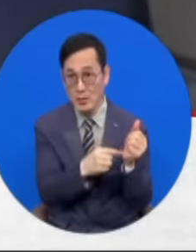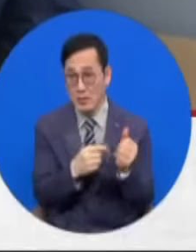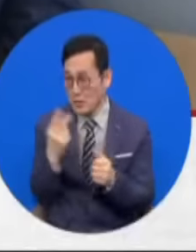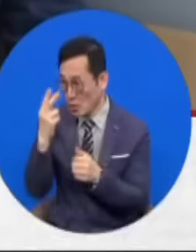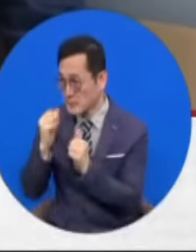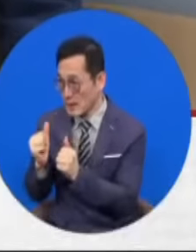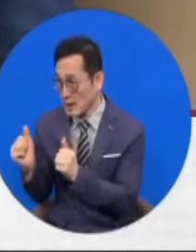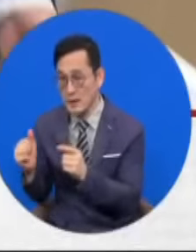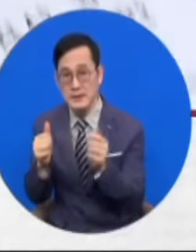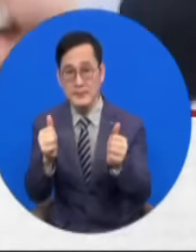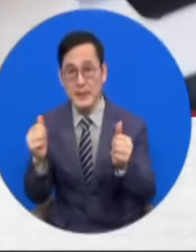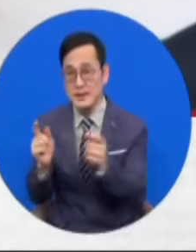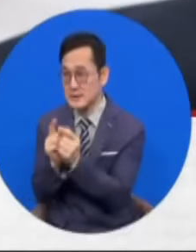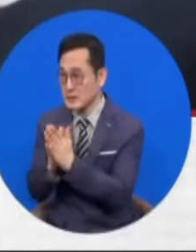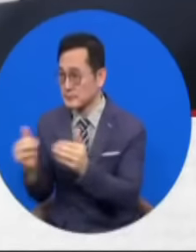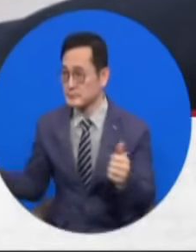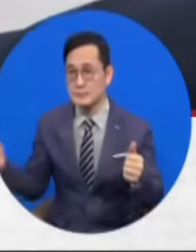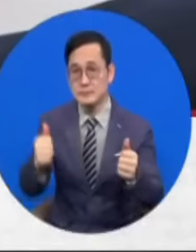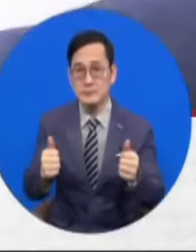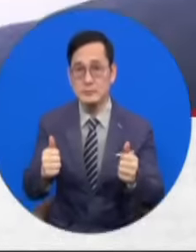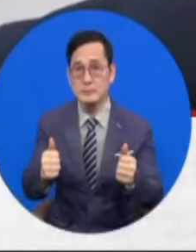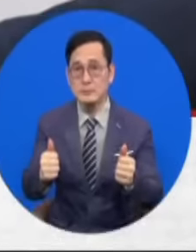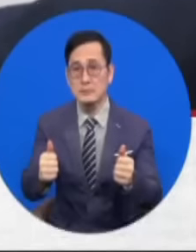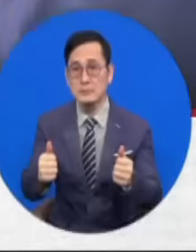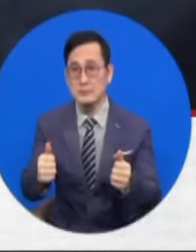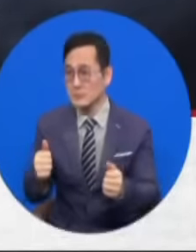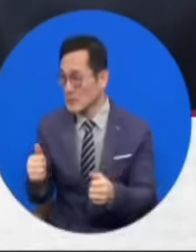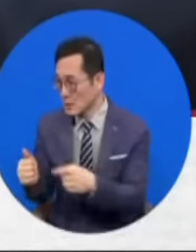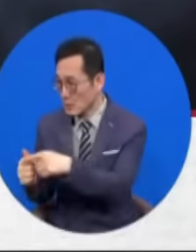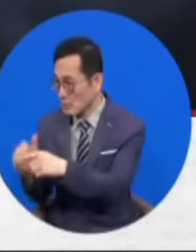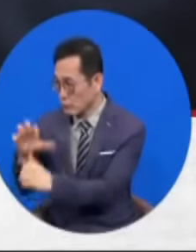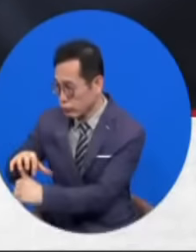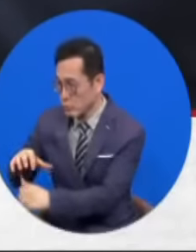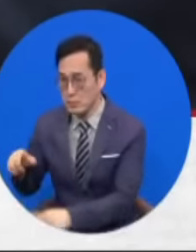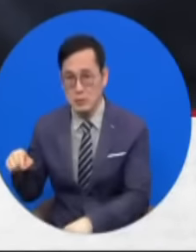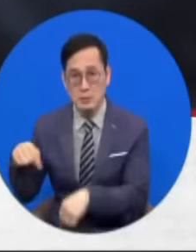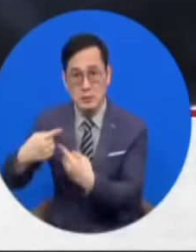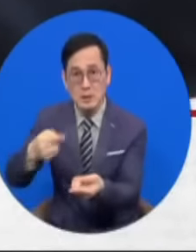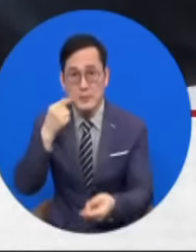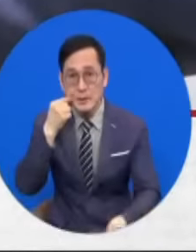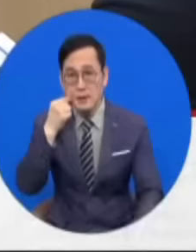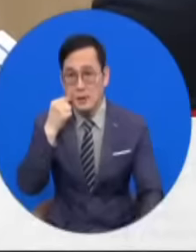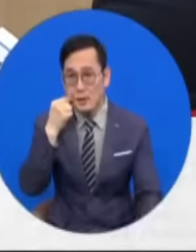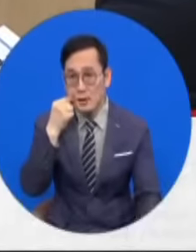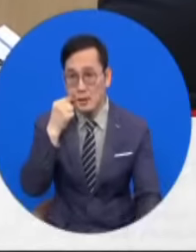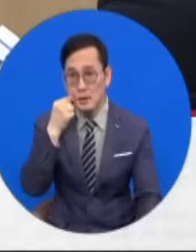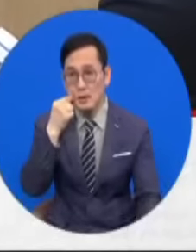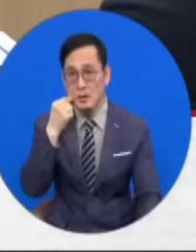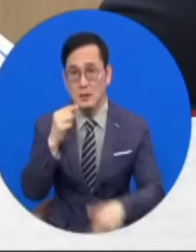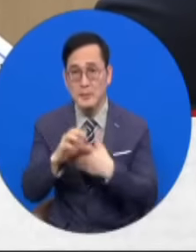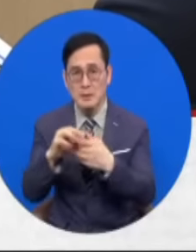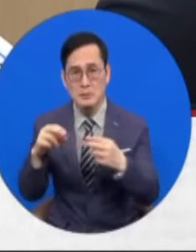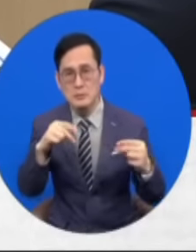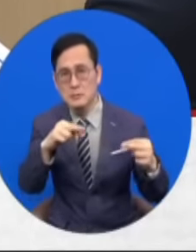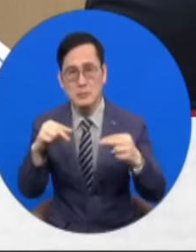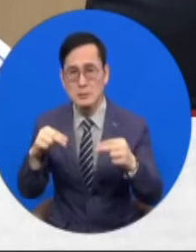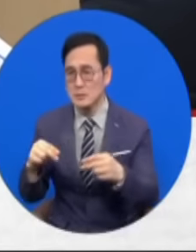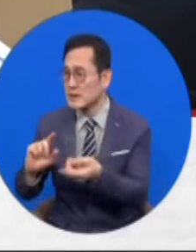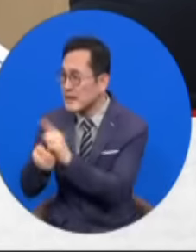검사가 재판에 직접 들어갑니다 그렇군요 근데 수사 검사가 안 들어가고 수사 안 한 검사가 들어가면 공서 유지하는데 굉장히 어려